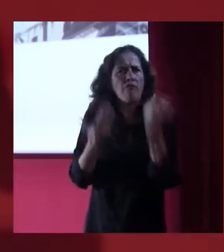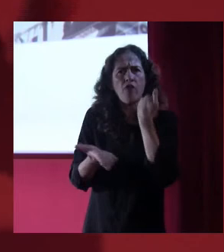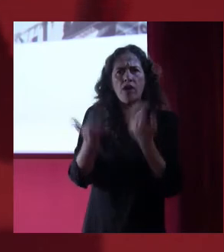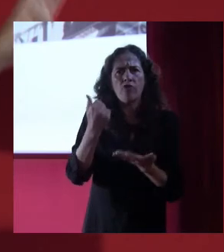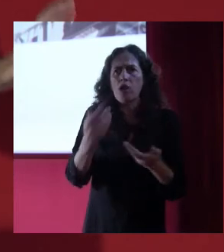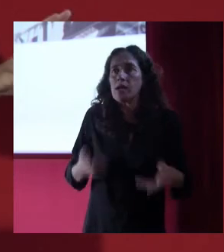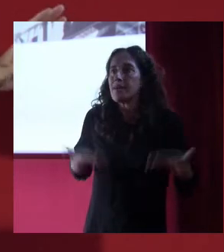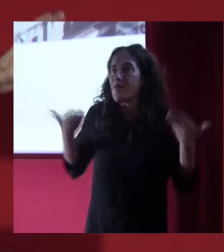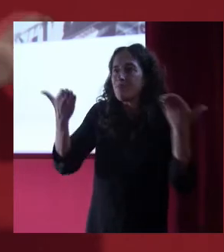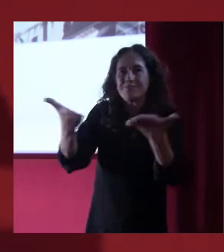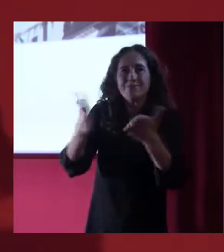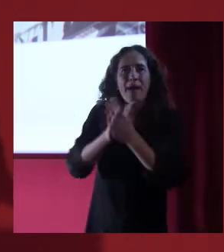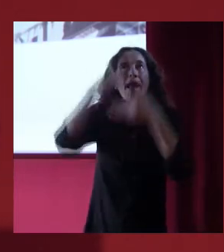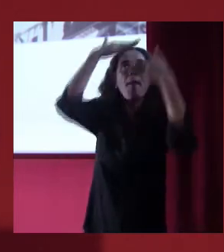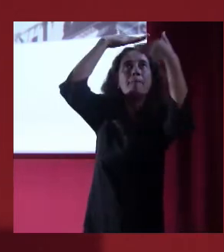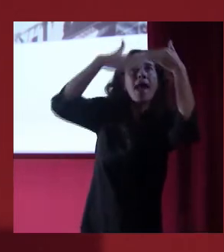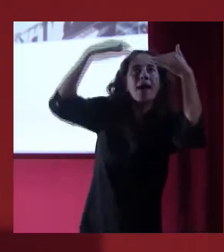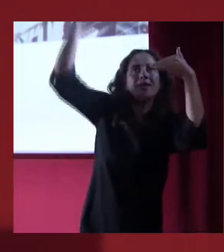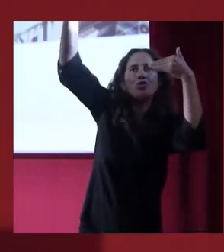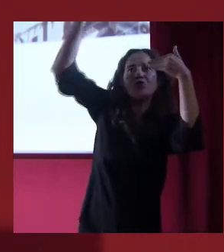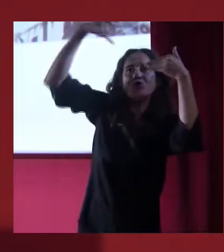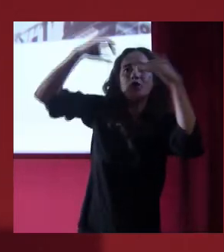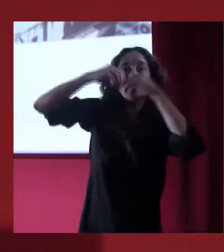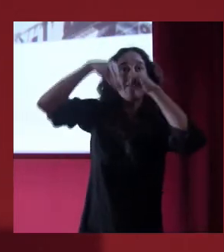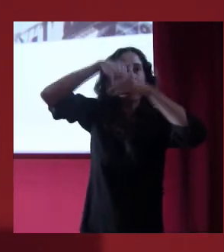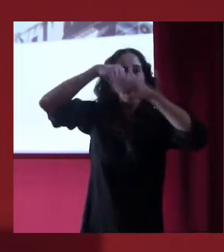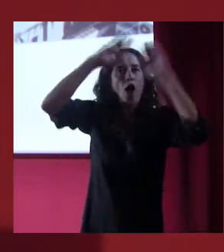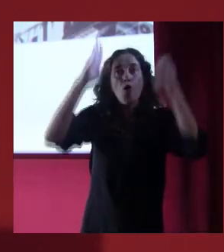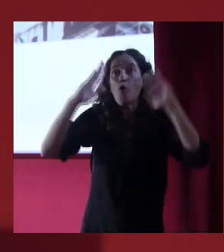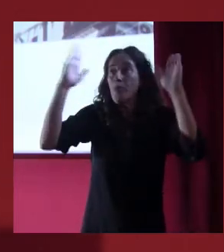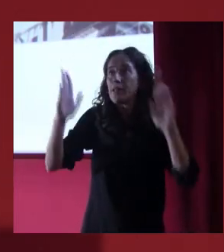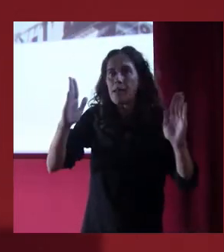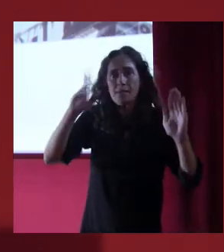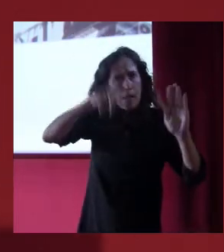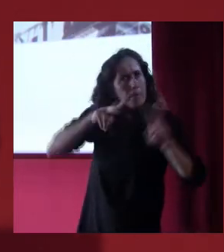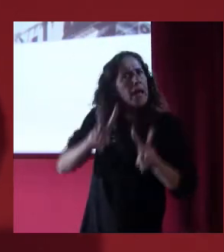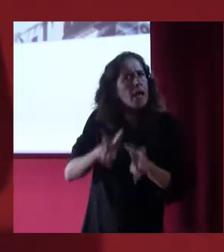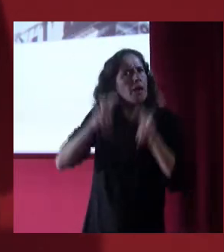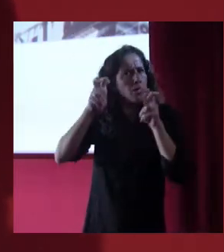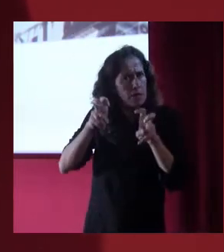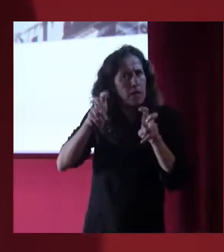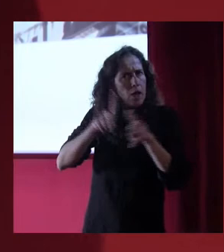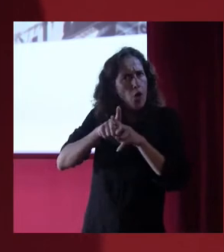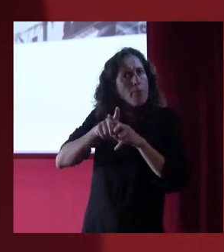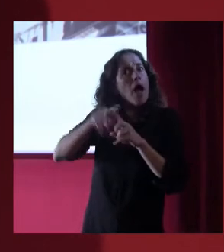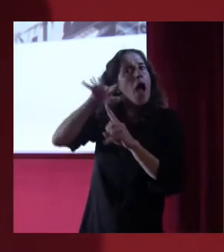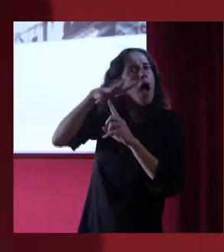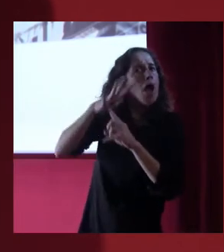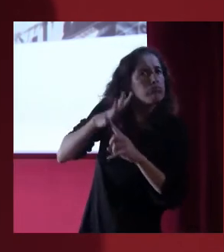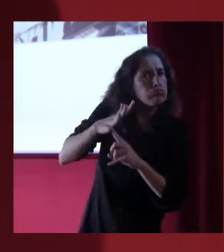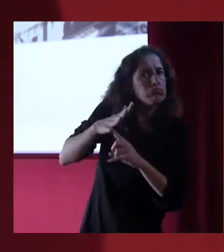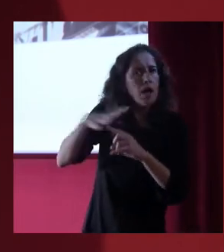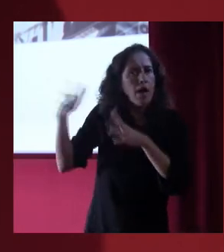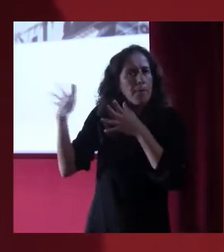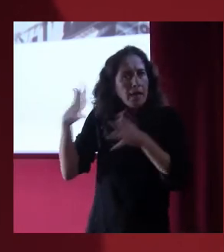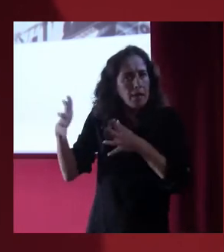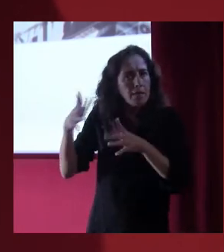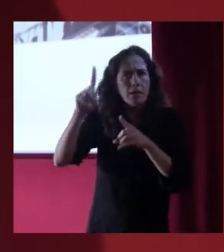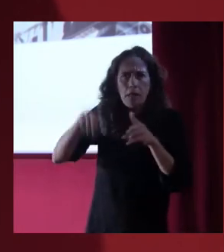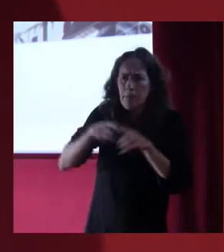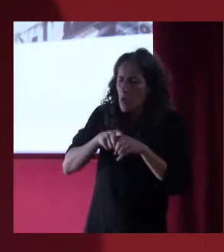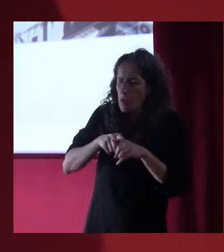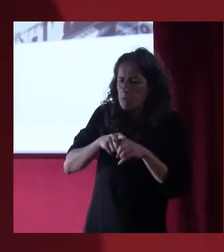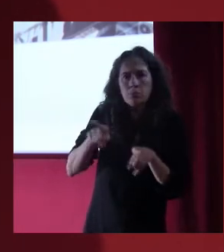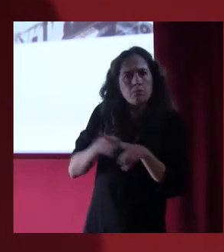incentivant la col·locació de plaques i les comunitats energètiques, innovant també en la mini eòlica i la geotèrmia, explotant